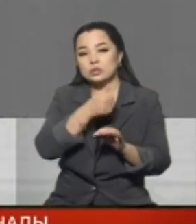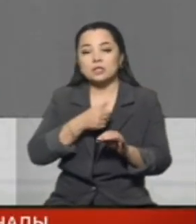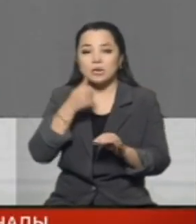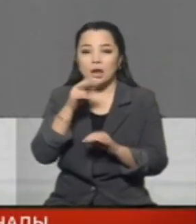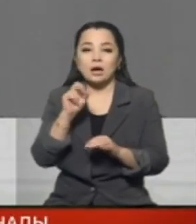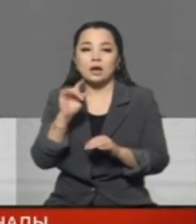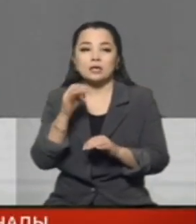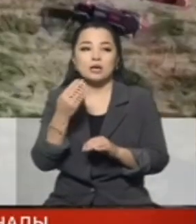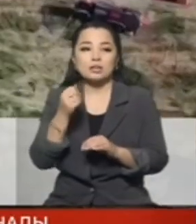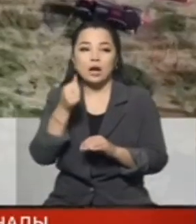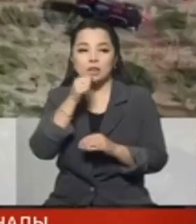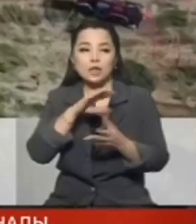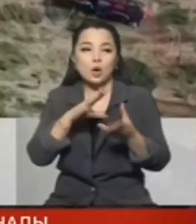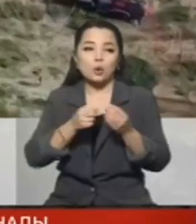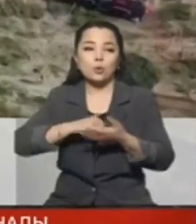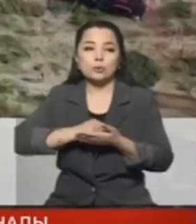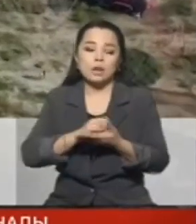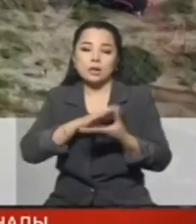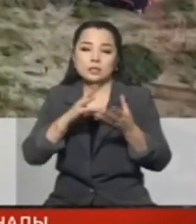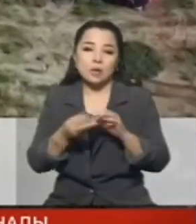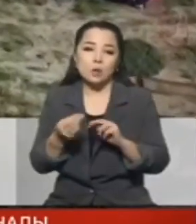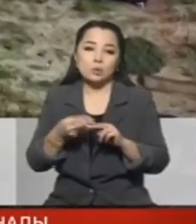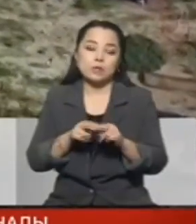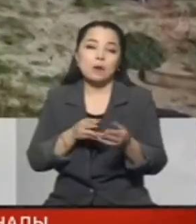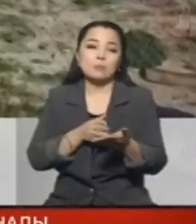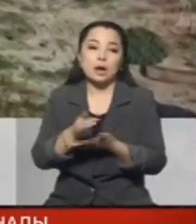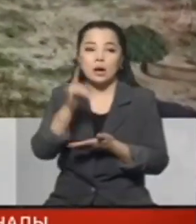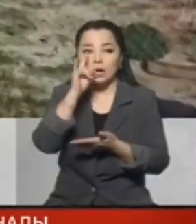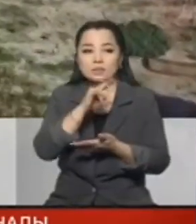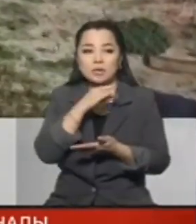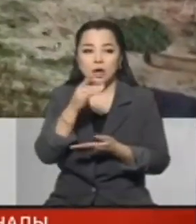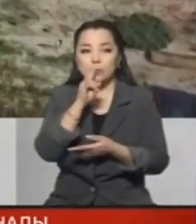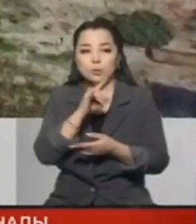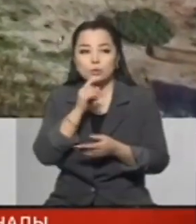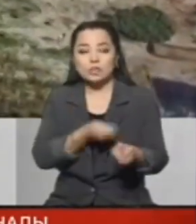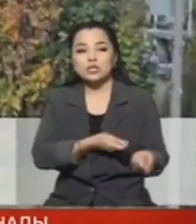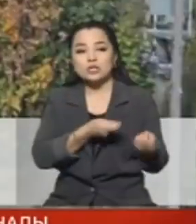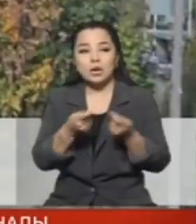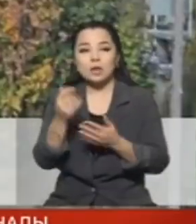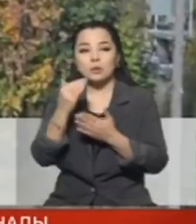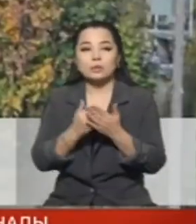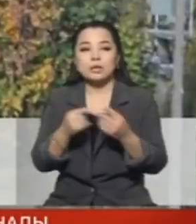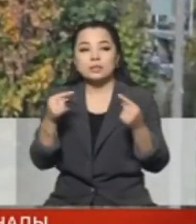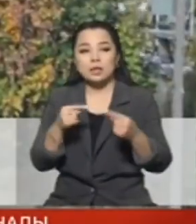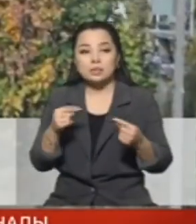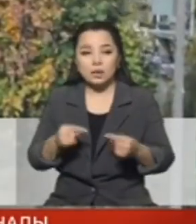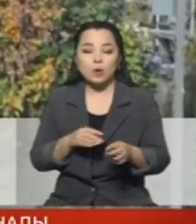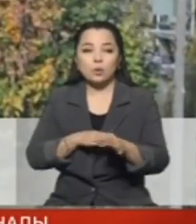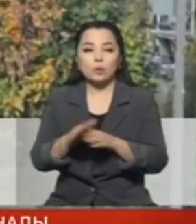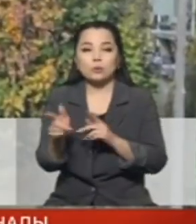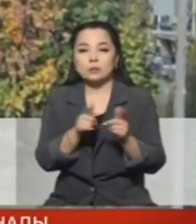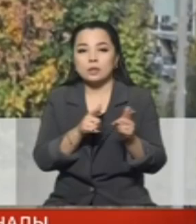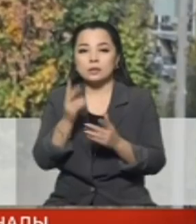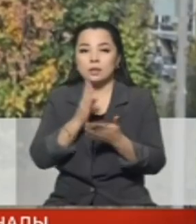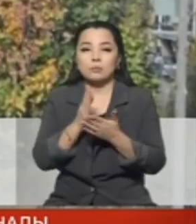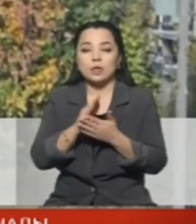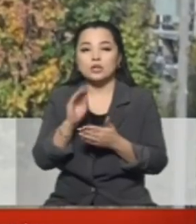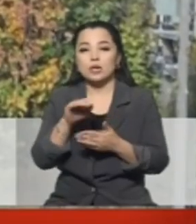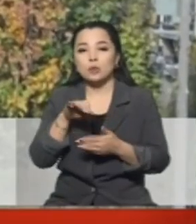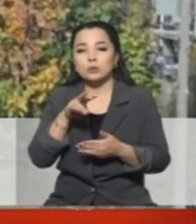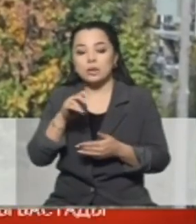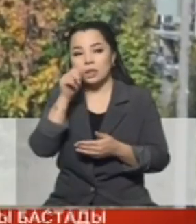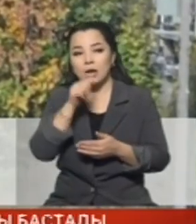2024 жылдың қараша айының қорытындысы бойынша осы бағытта қазақстандық мұнайды жеткізу кестеге сәйкес толық орындалды. Желтоқсан